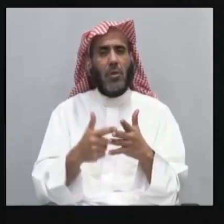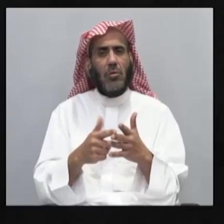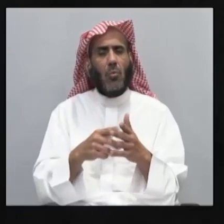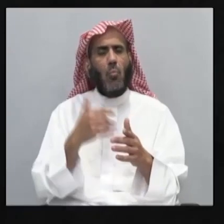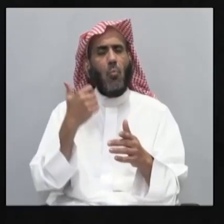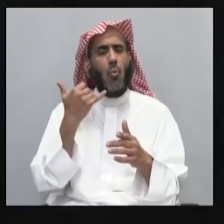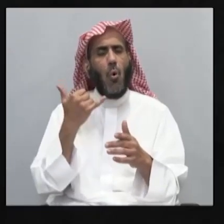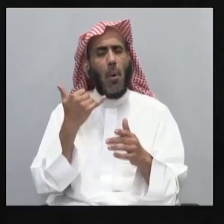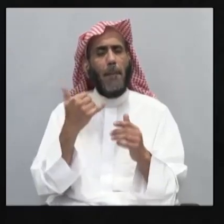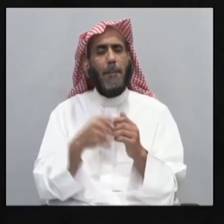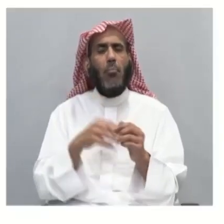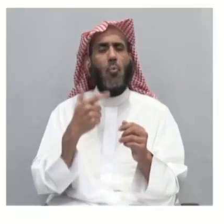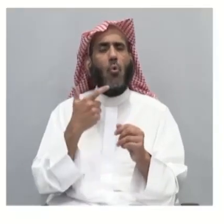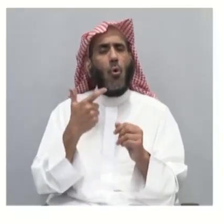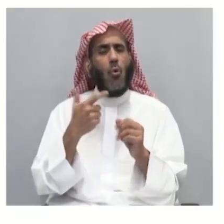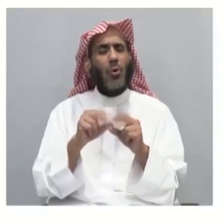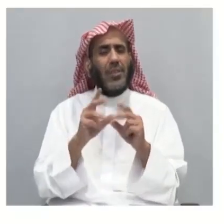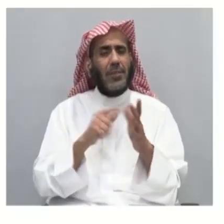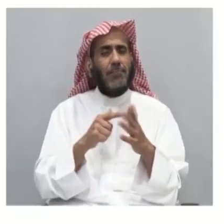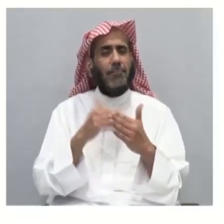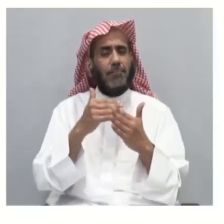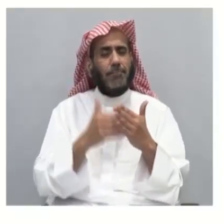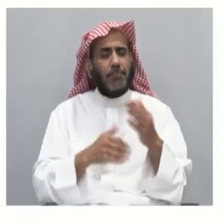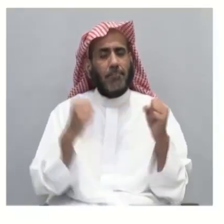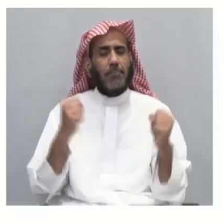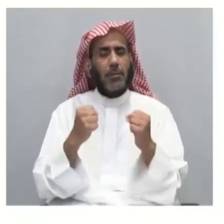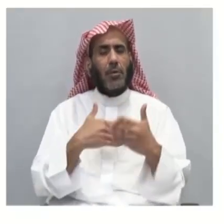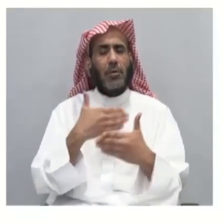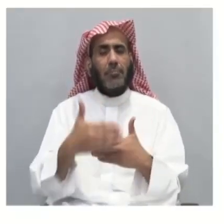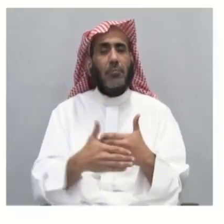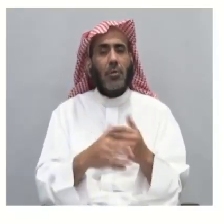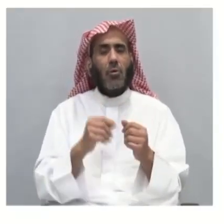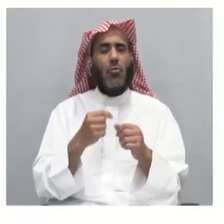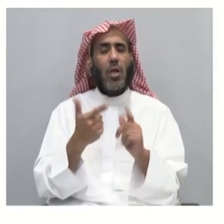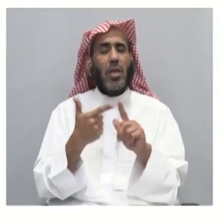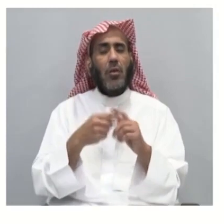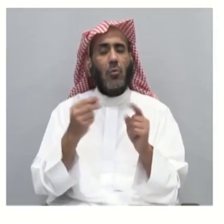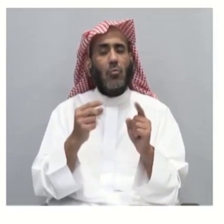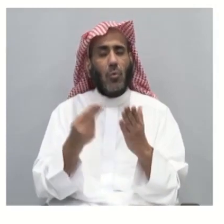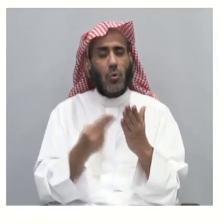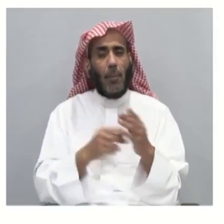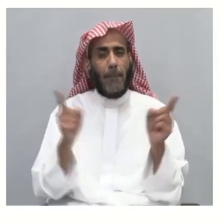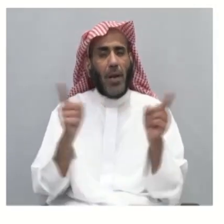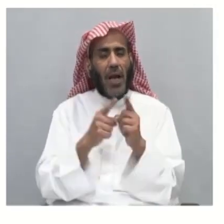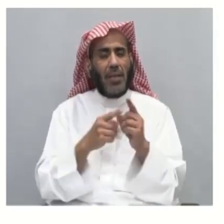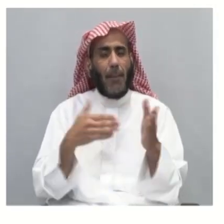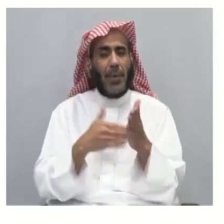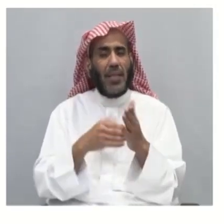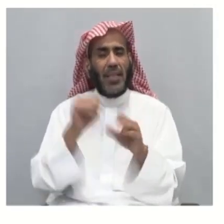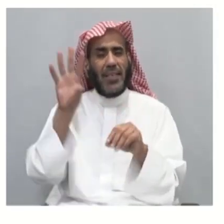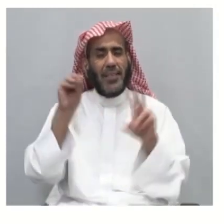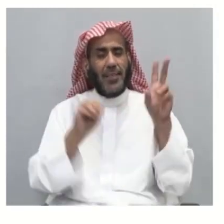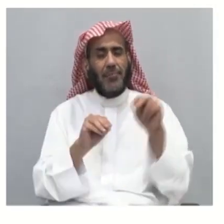تنسجه بعد هذا التدريب لانه استمرار للتدريب الذي يليه عندما يقول ثانيا اكتب ملخصا باحداث القص التي